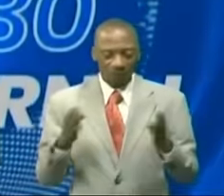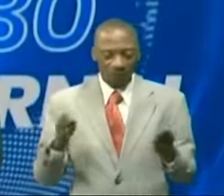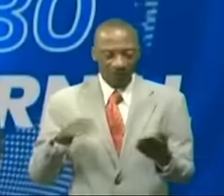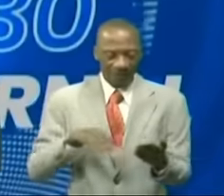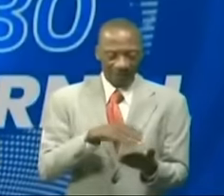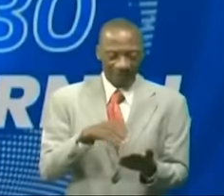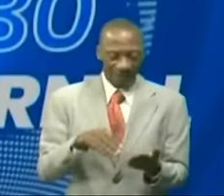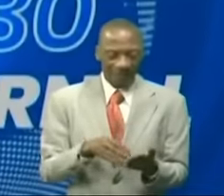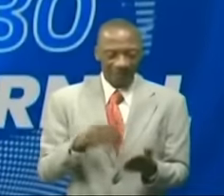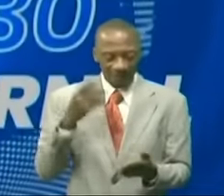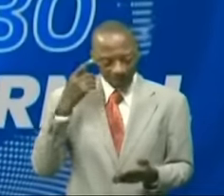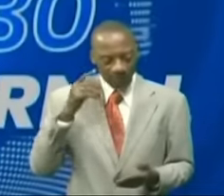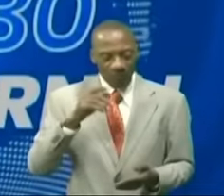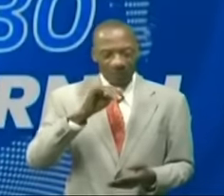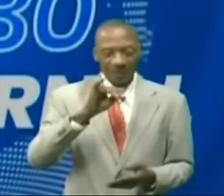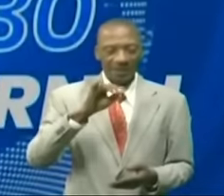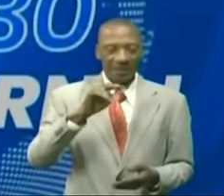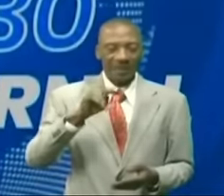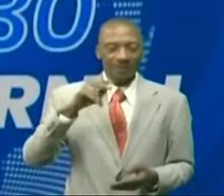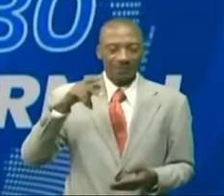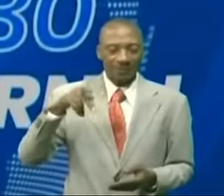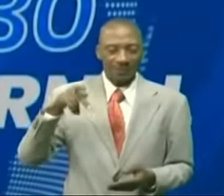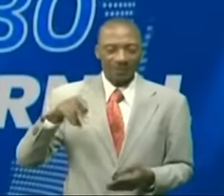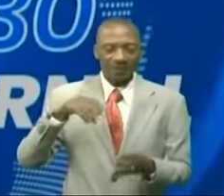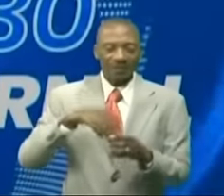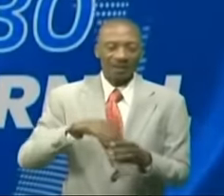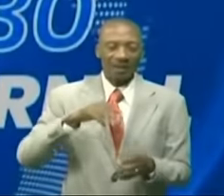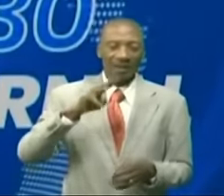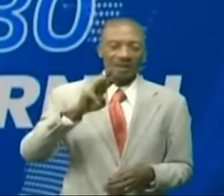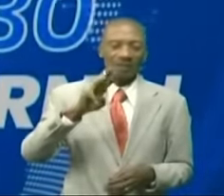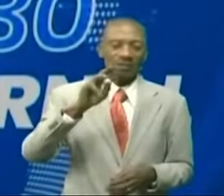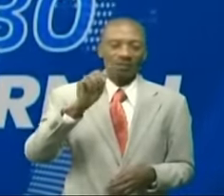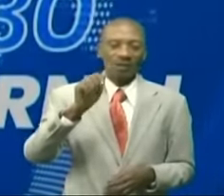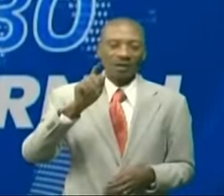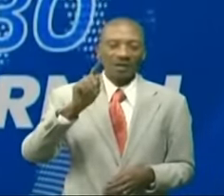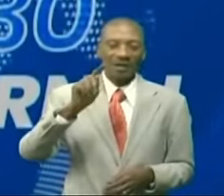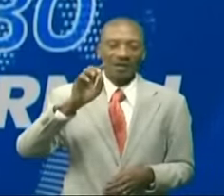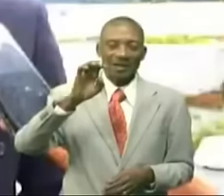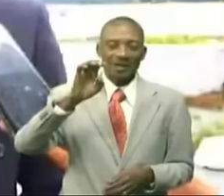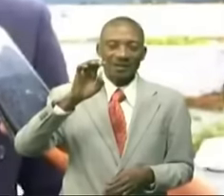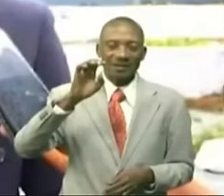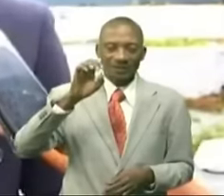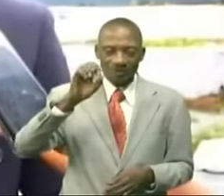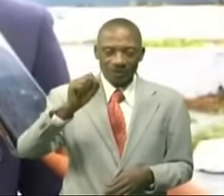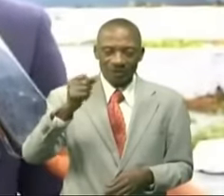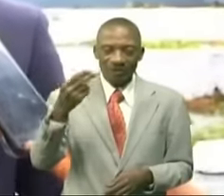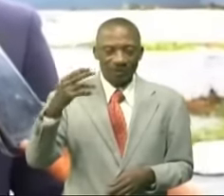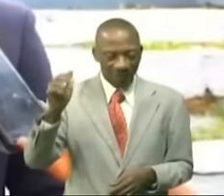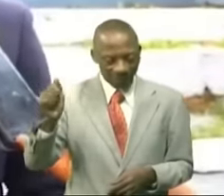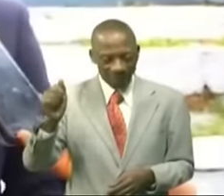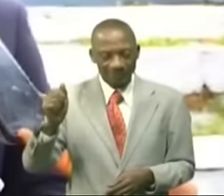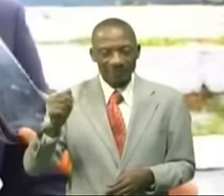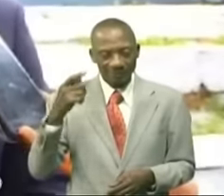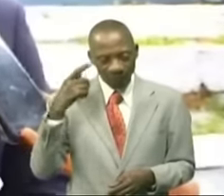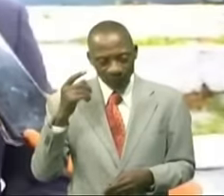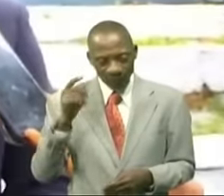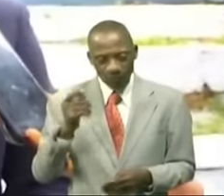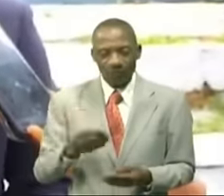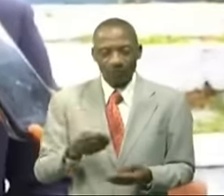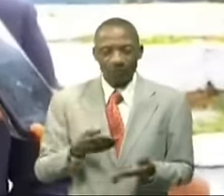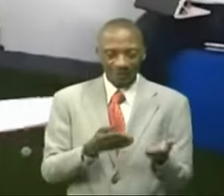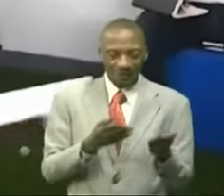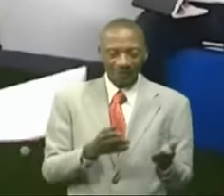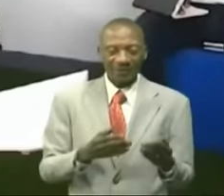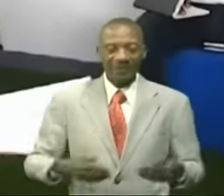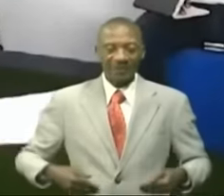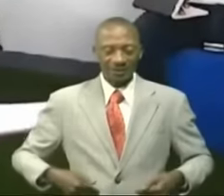séjourne actuellement. On écoute à ces sujets Jean-Robert Makina, chef de centre de liaison. Nous avons exprimé un besoin très